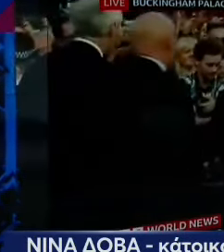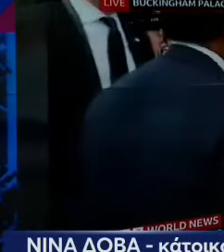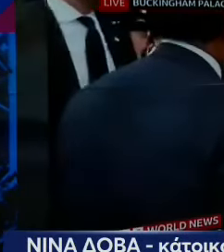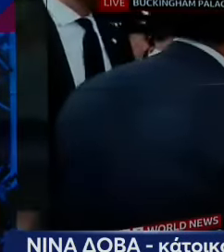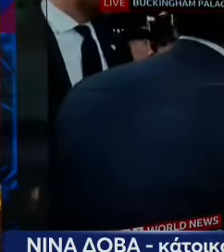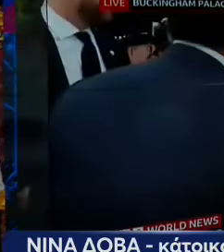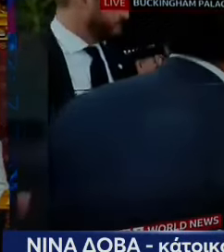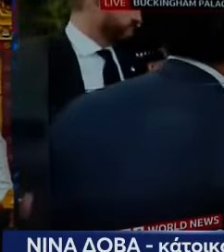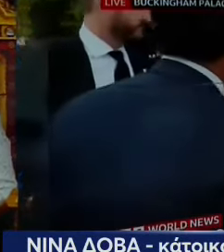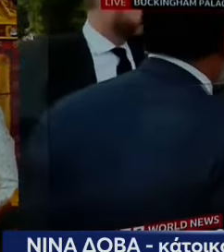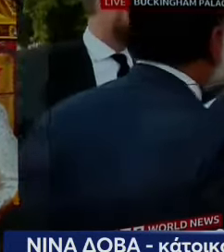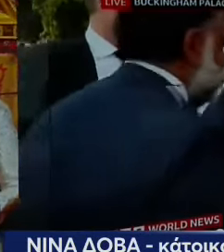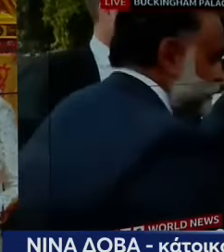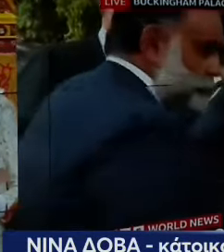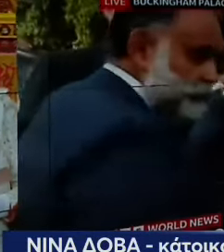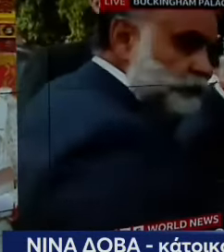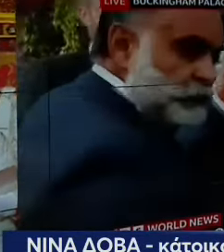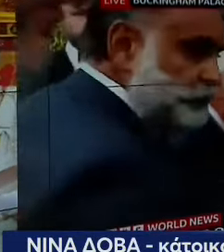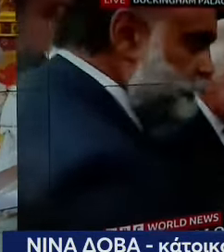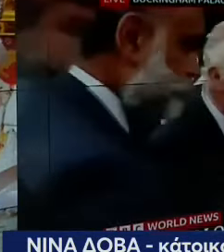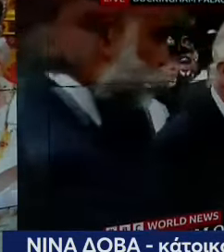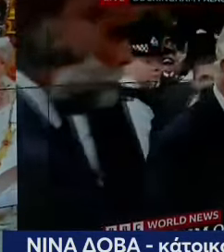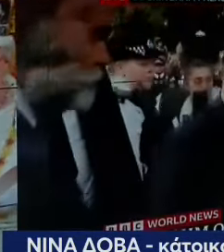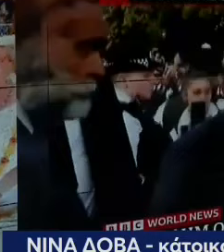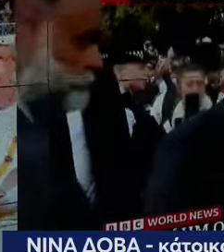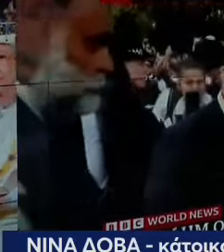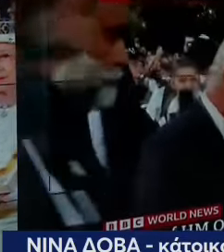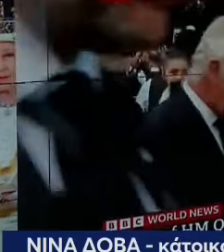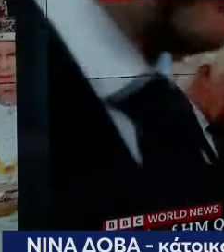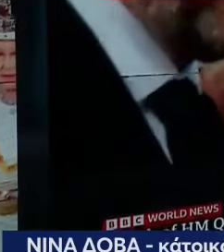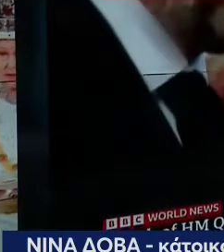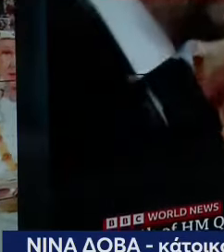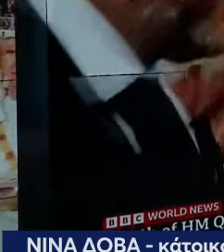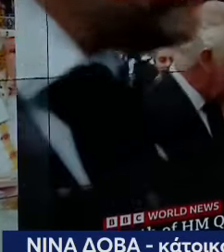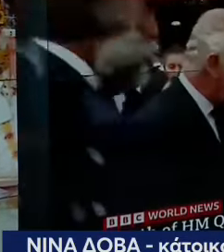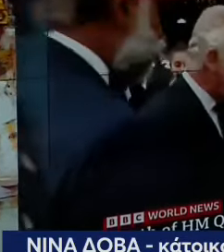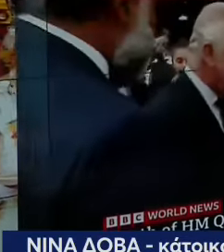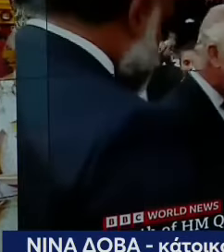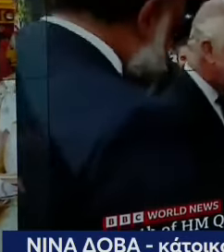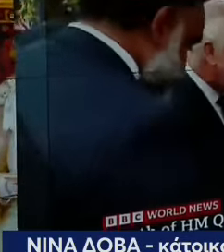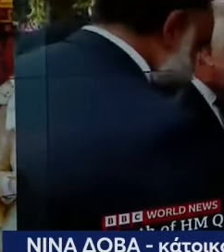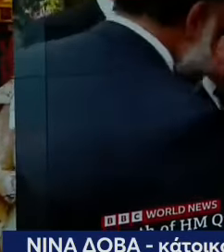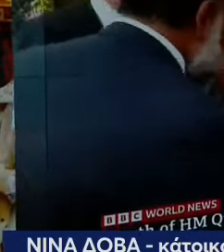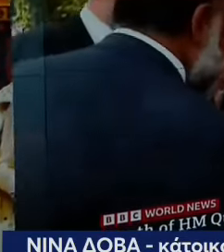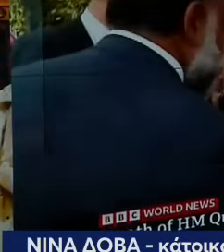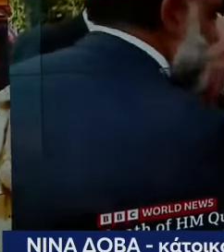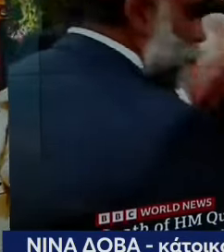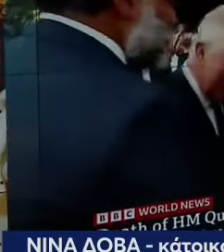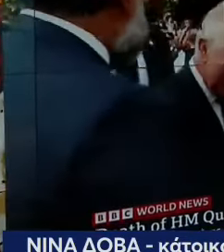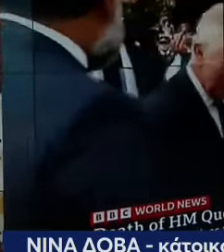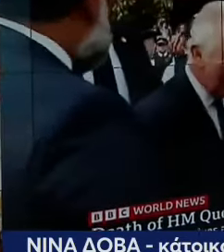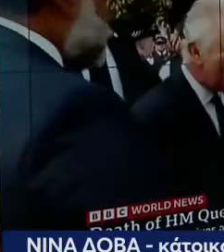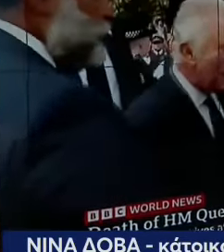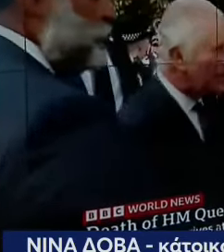συζητήσεις, την αίσθηση που υπάρχει. Βεβαίως. Καλησπέρα, κύριε Βαγγελάτο. Καλησπέρα σας. Αυτό που με κρατεί αυτή τη στιγμή είναι ότι